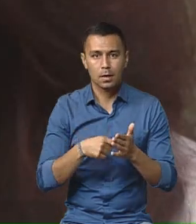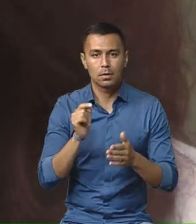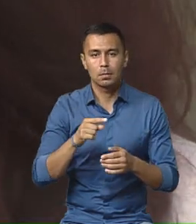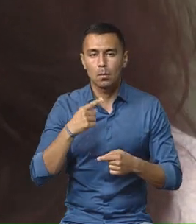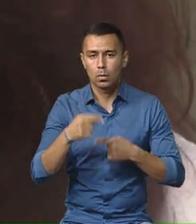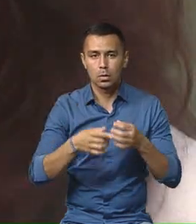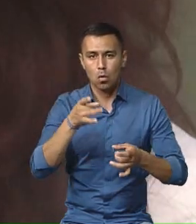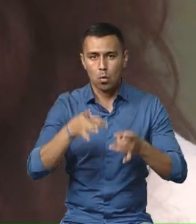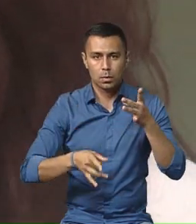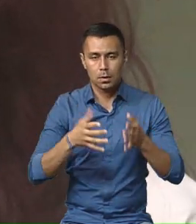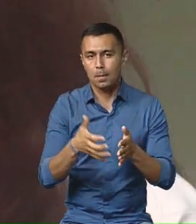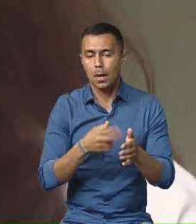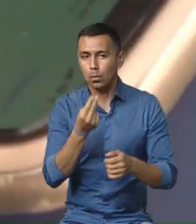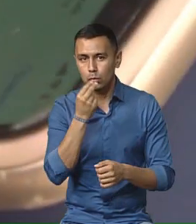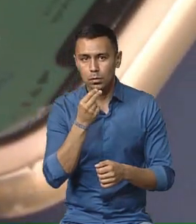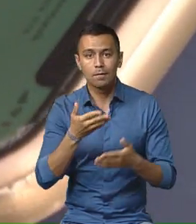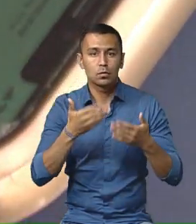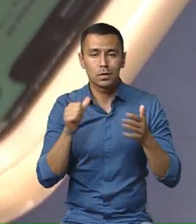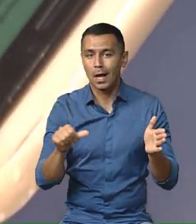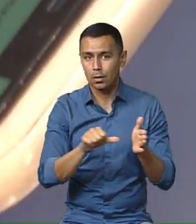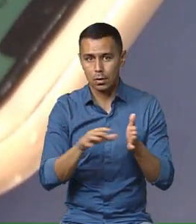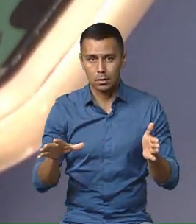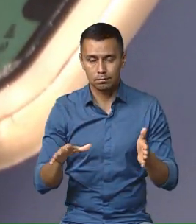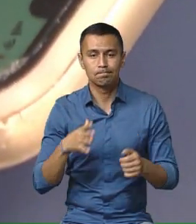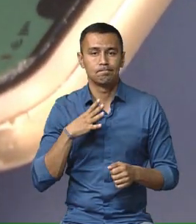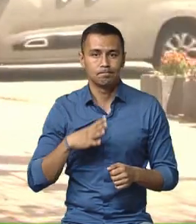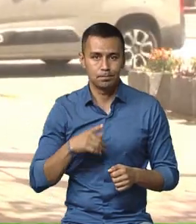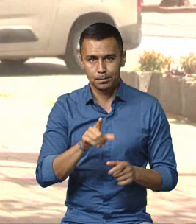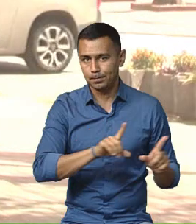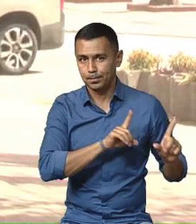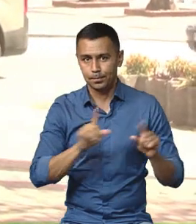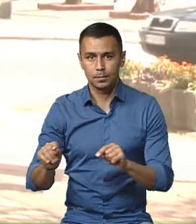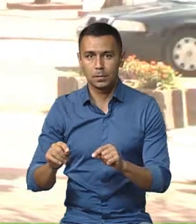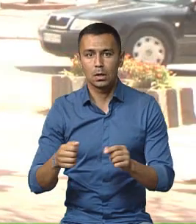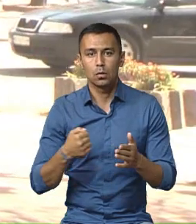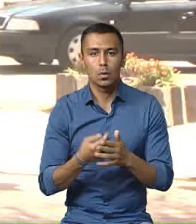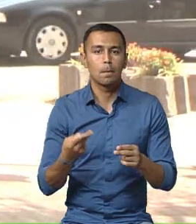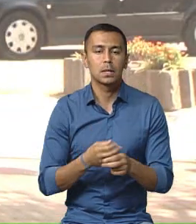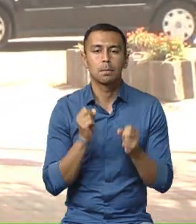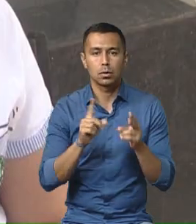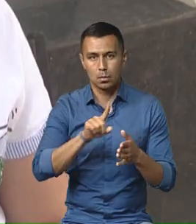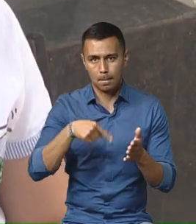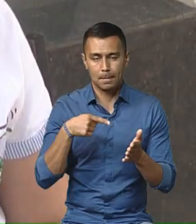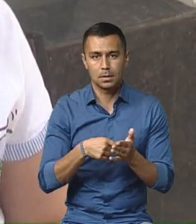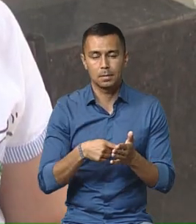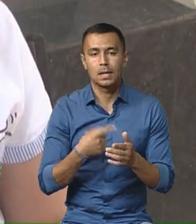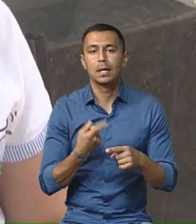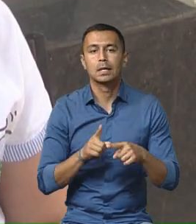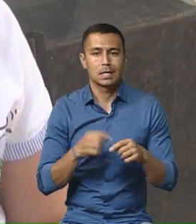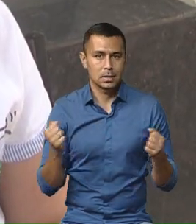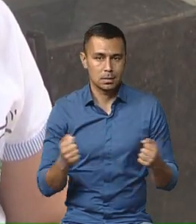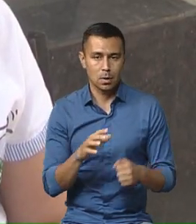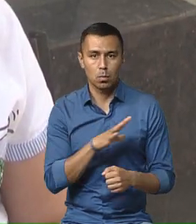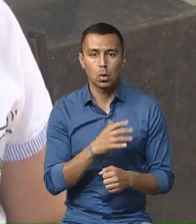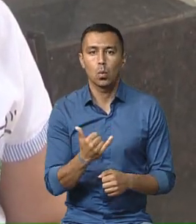постійні обстріли, брак продуктів та відсутність електроенергії змусили її переїхати до безпечнішого місця. Це ж зима була,